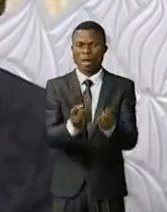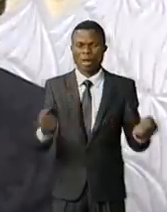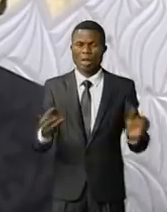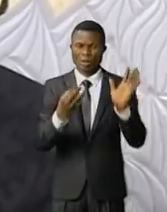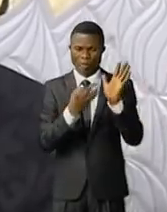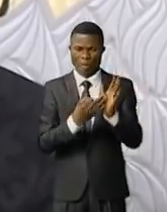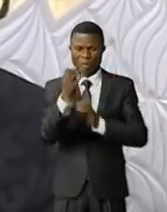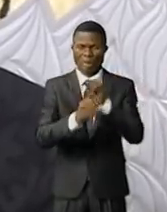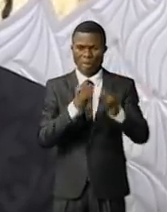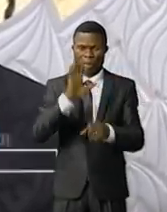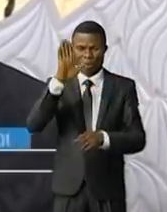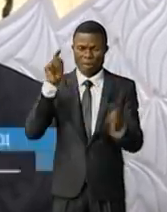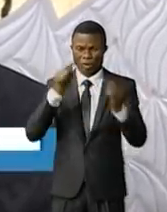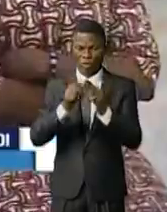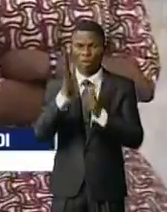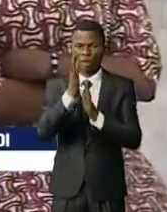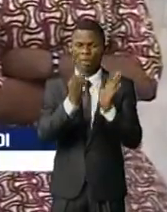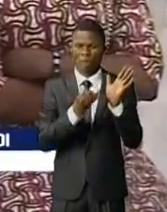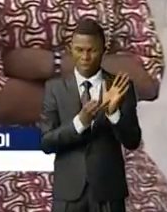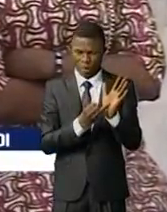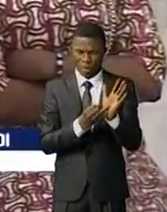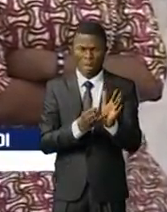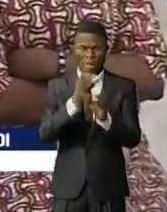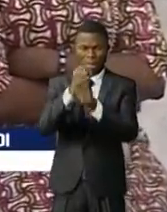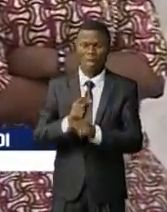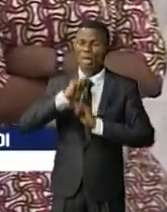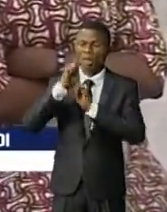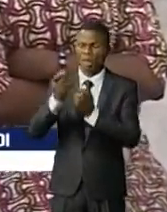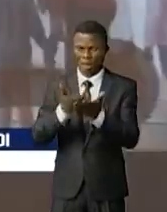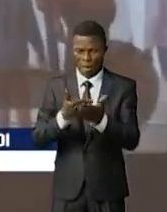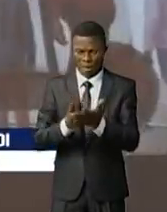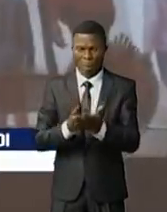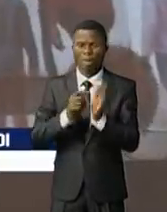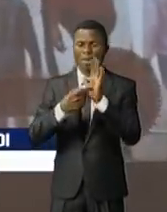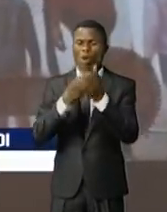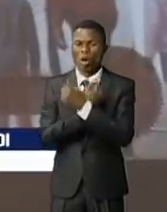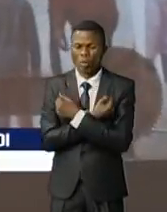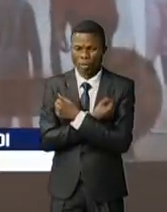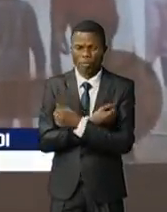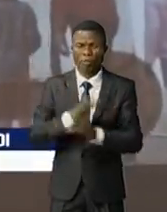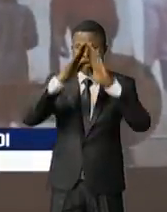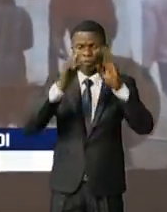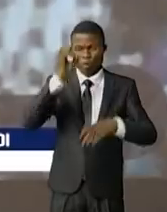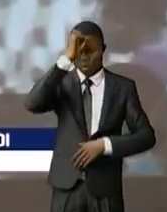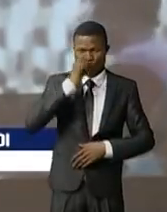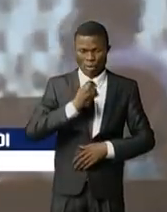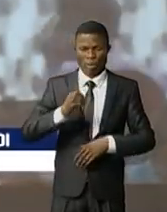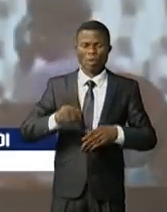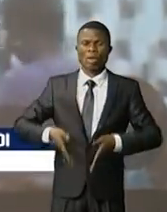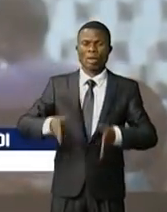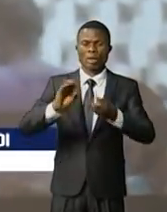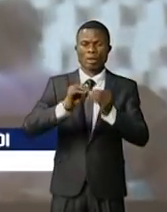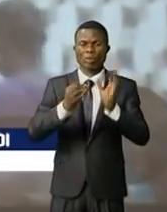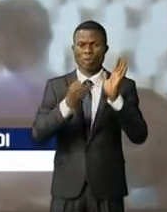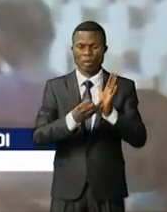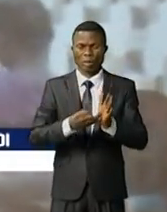varie entre 5 et 7 ans sont les premiers bénéficiaires de ce geste de générosité. L'orphelinat est situé au numéro 6